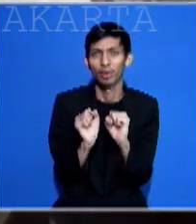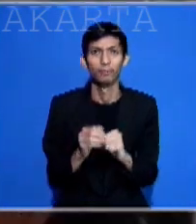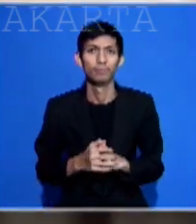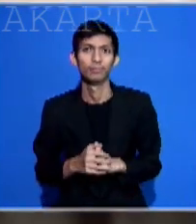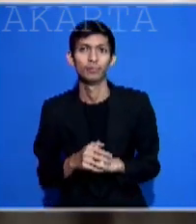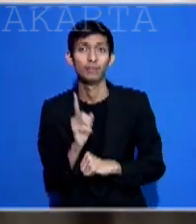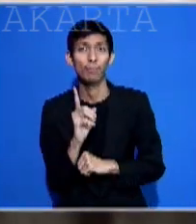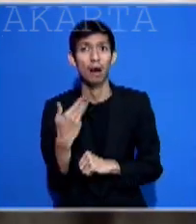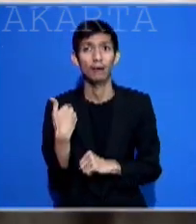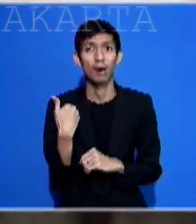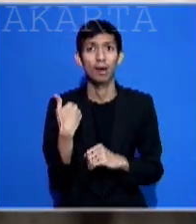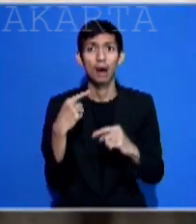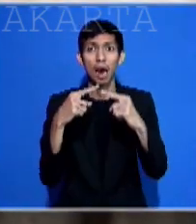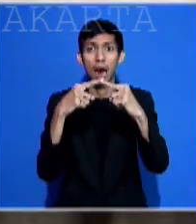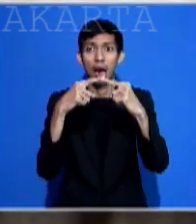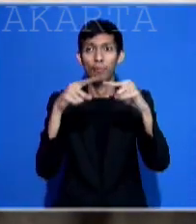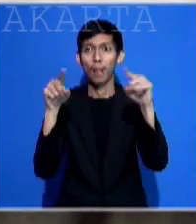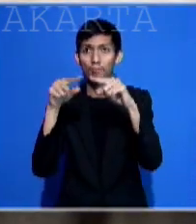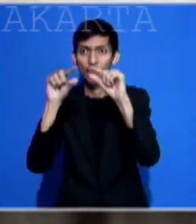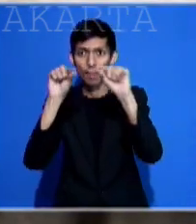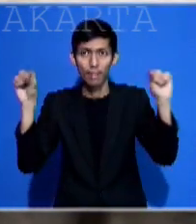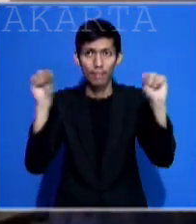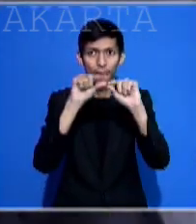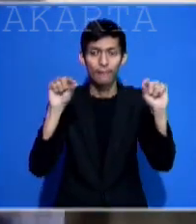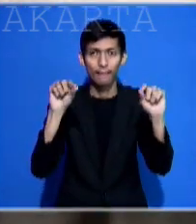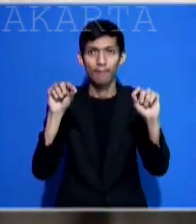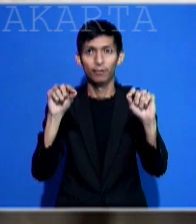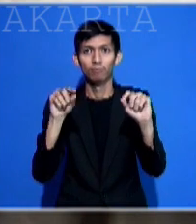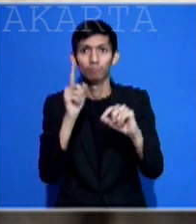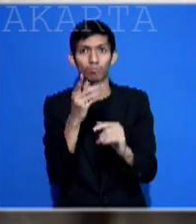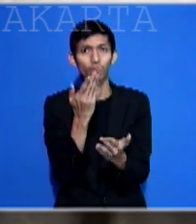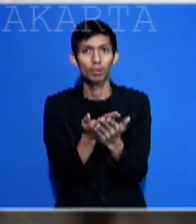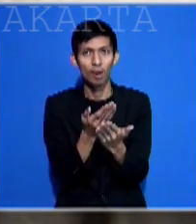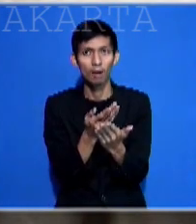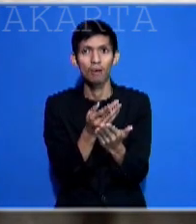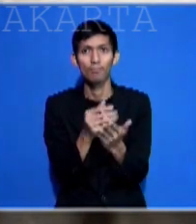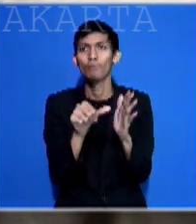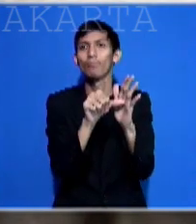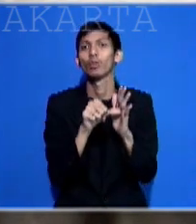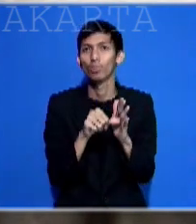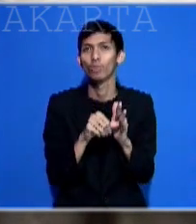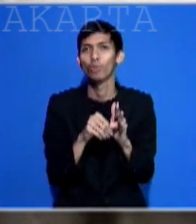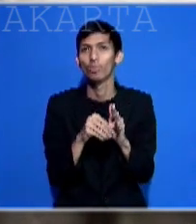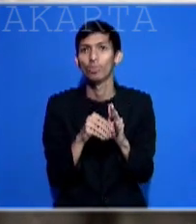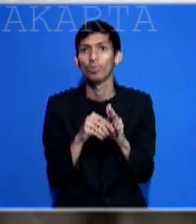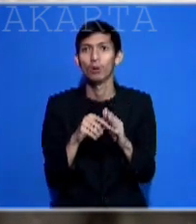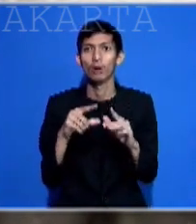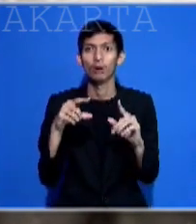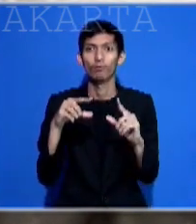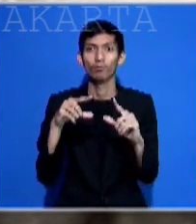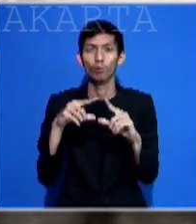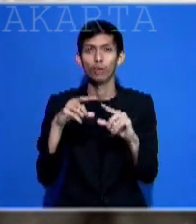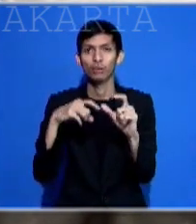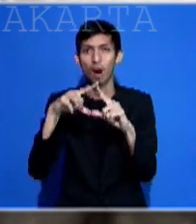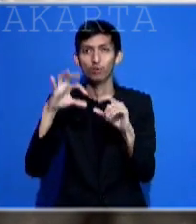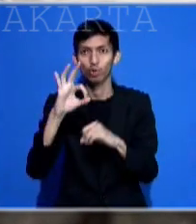itu kabel sama sanyo itu. Terus saya itu tolong-tolong tentang sanyo sama kabel itu. Terus kabelnya saya putusin